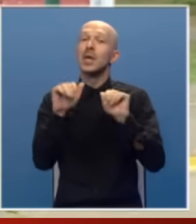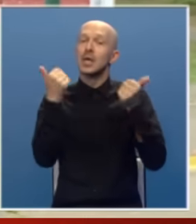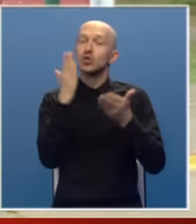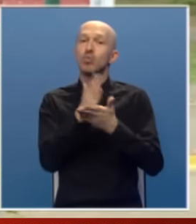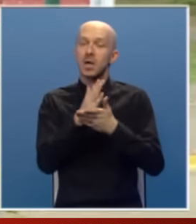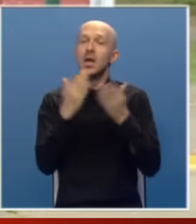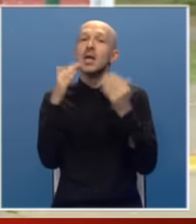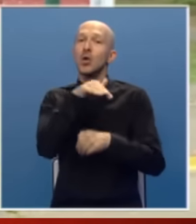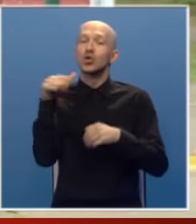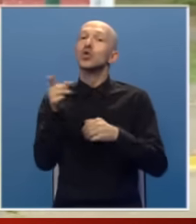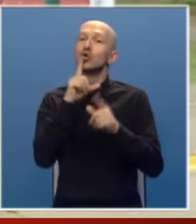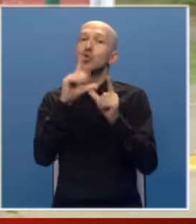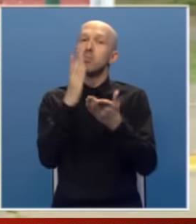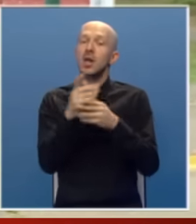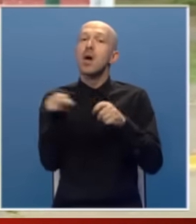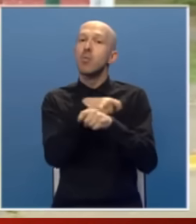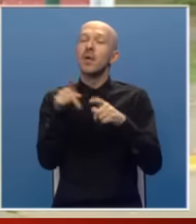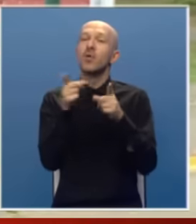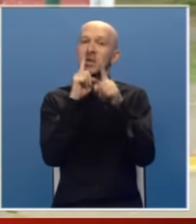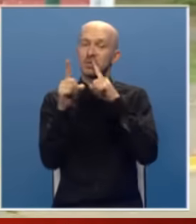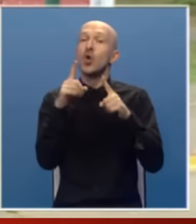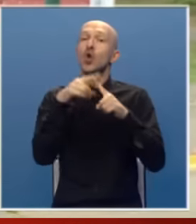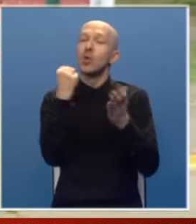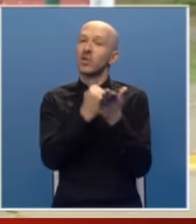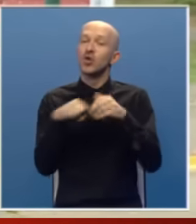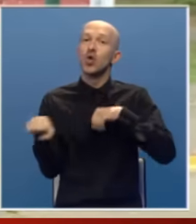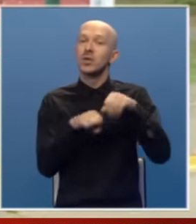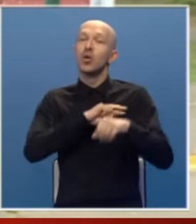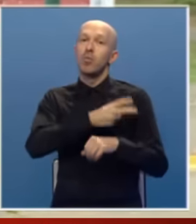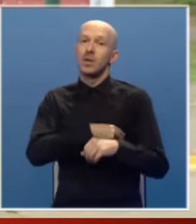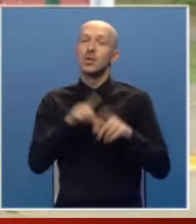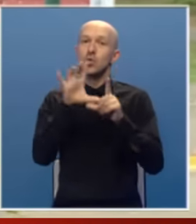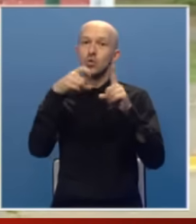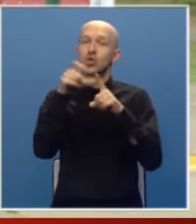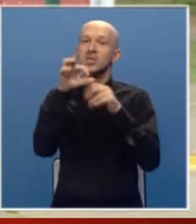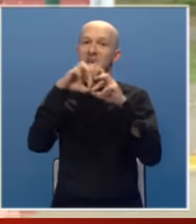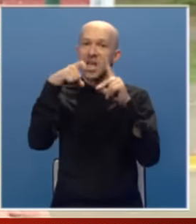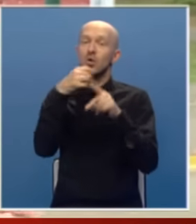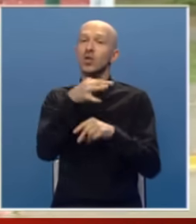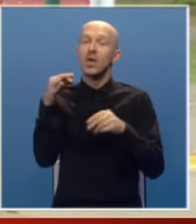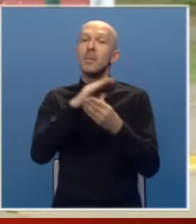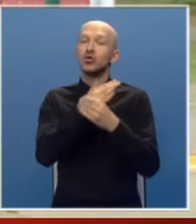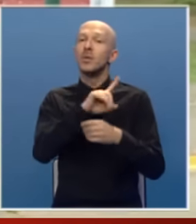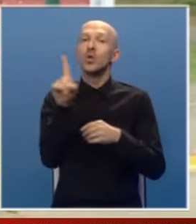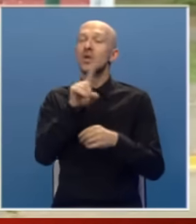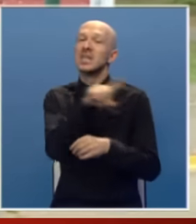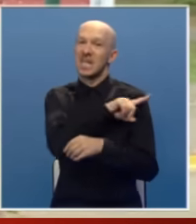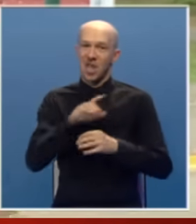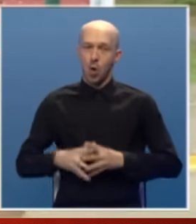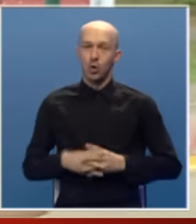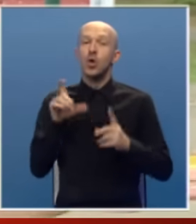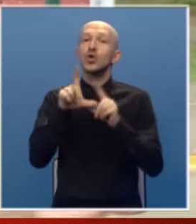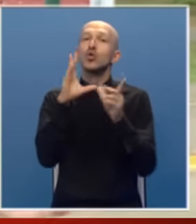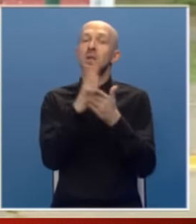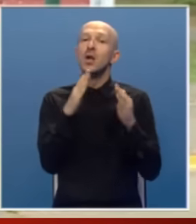bili učenici koji su bili na popravnom ispitu. To nam je potvrdio direktor policije Unsko-Sanskog kantona, međutim, niko od njih nije stradao. Oni su